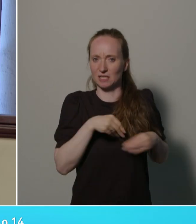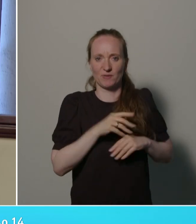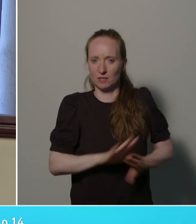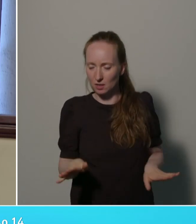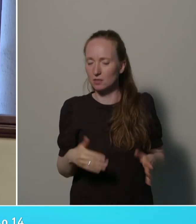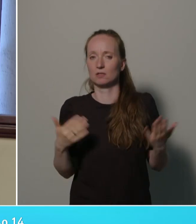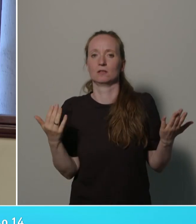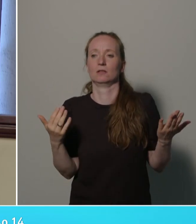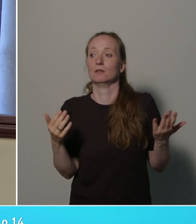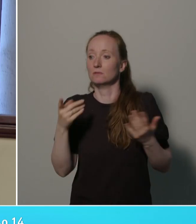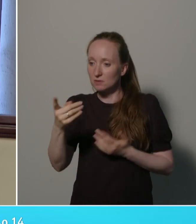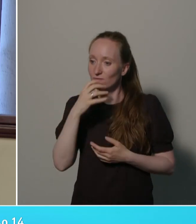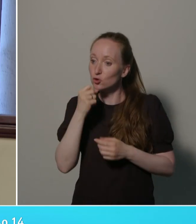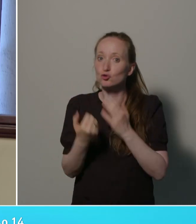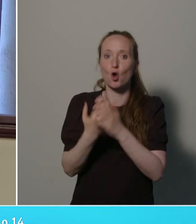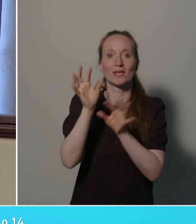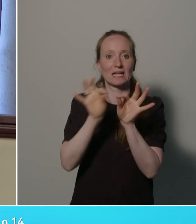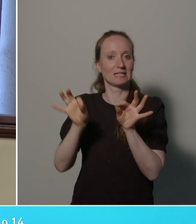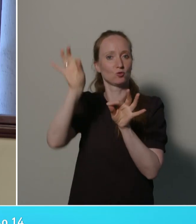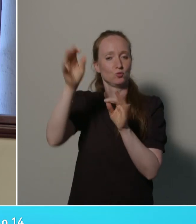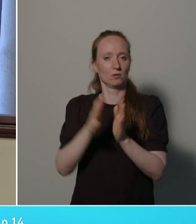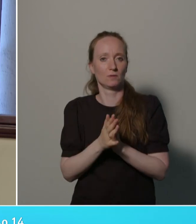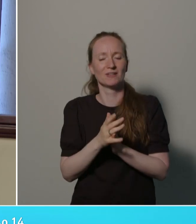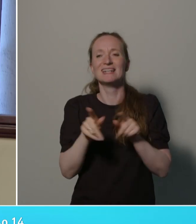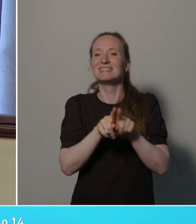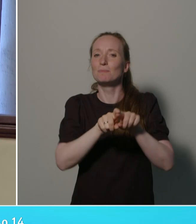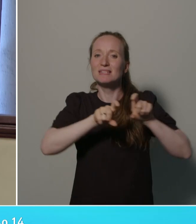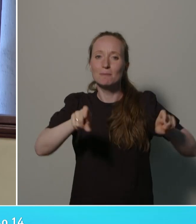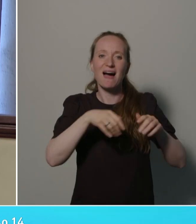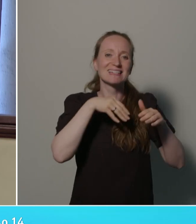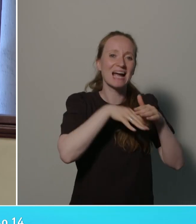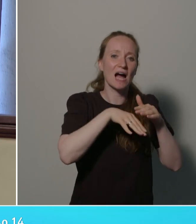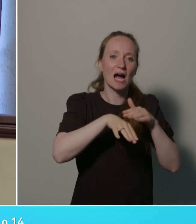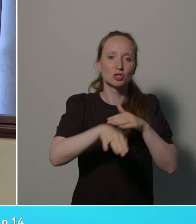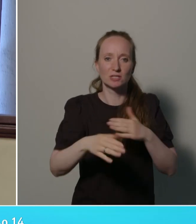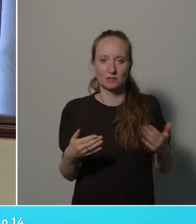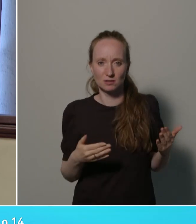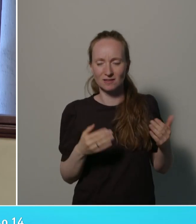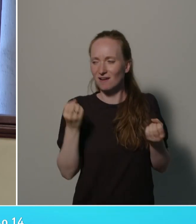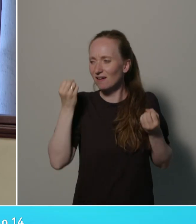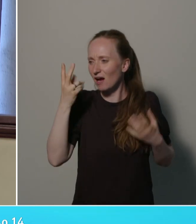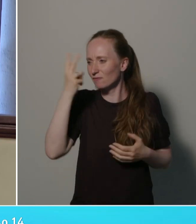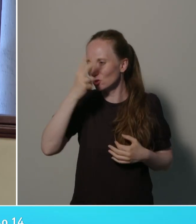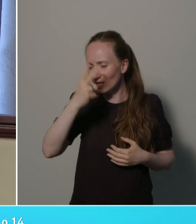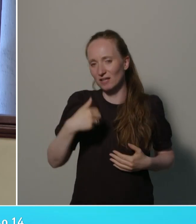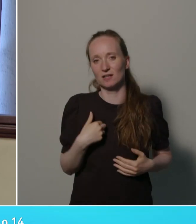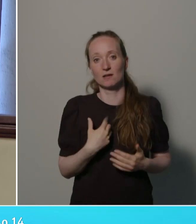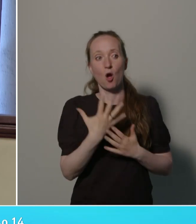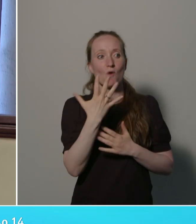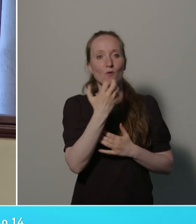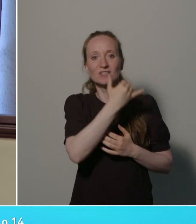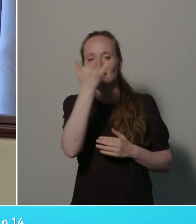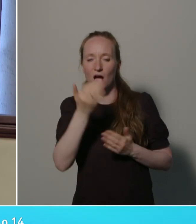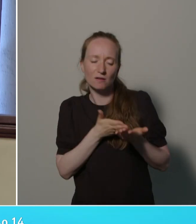Garagen. Ich akzeptiere wirklich, und da blutet mir oder würde mir auch das Herz bluten, wenn nach so vielen Jahren, 50 Jahre,